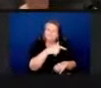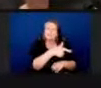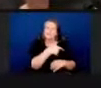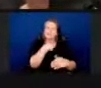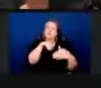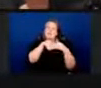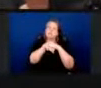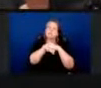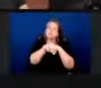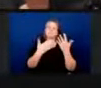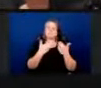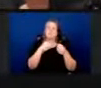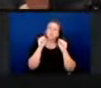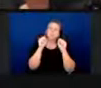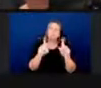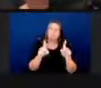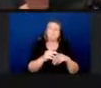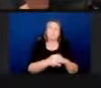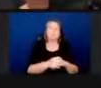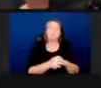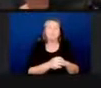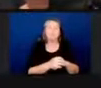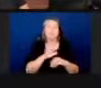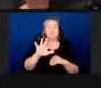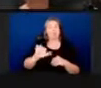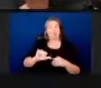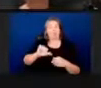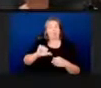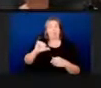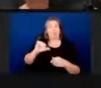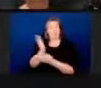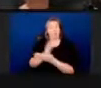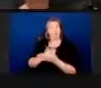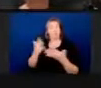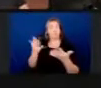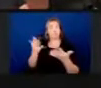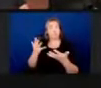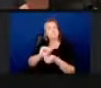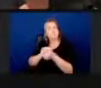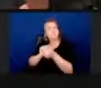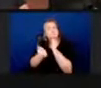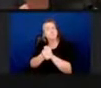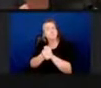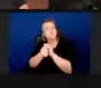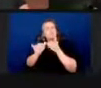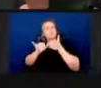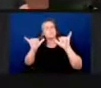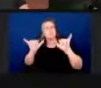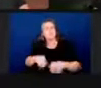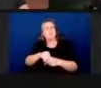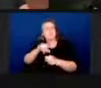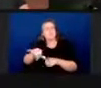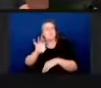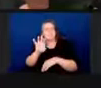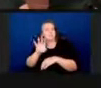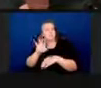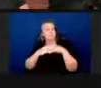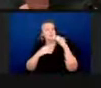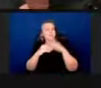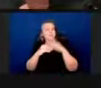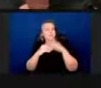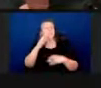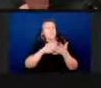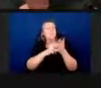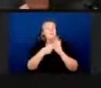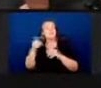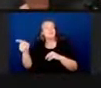unaohitajika. Na pia kuhakikisha ya kuwa wanafunzi wanaweza kupata manufaa kutokana